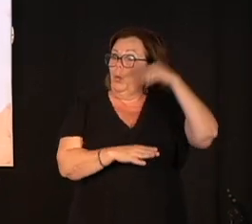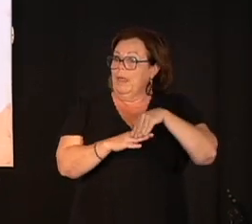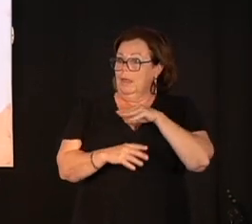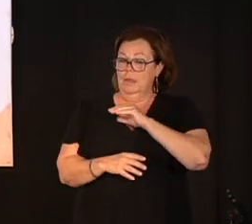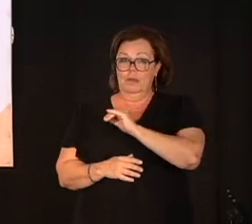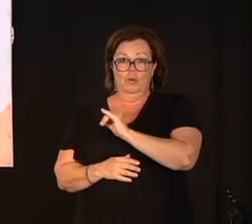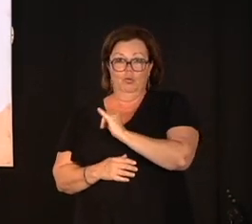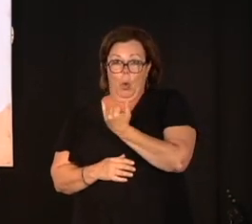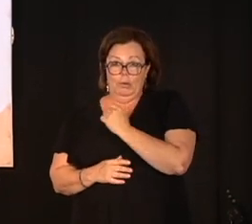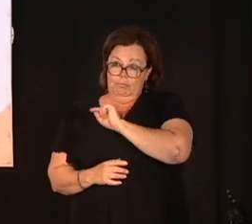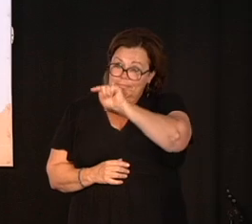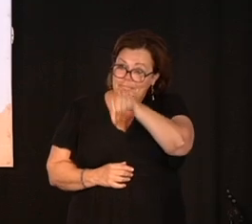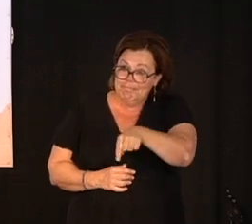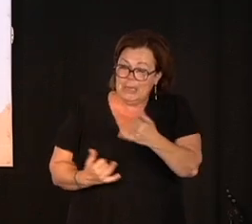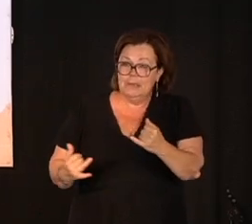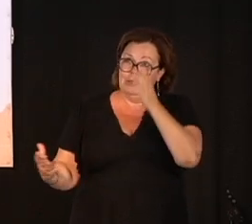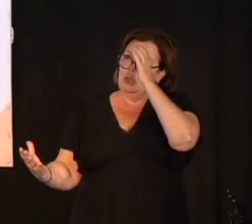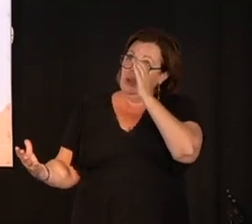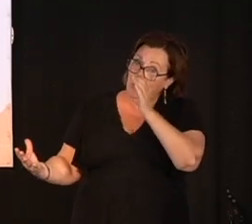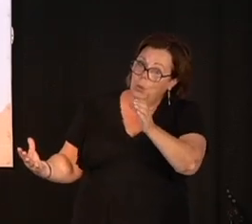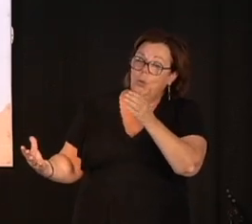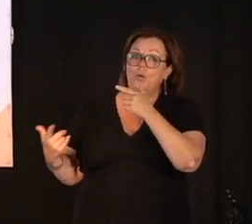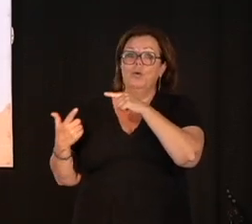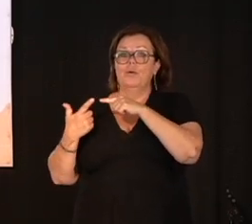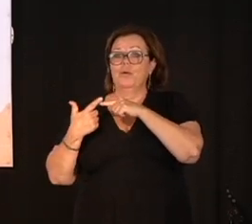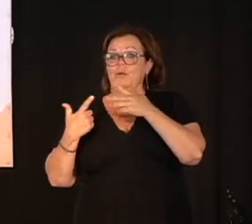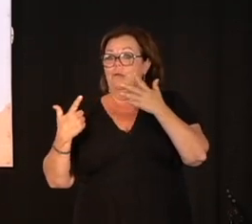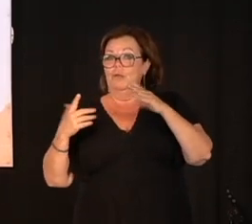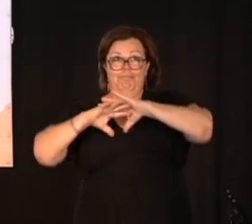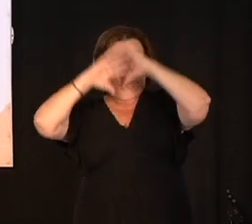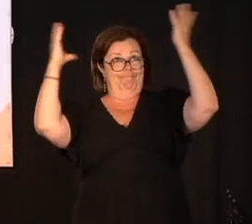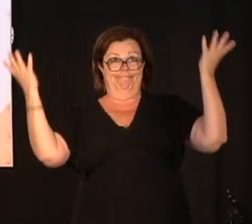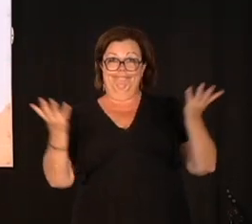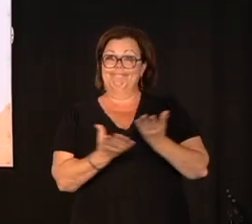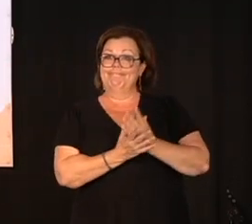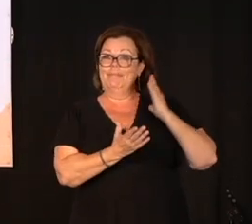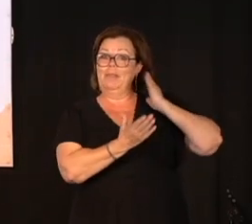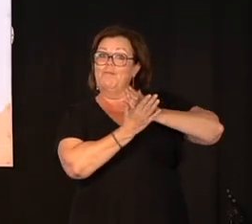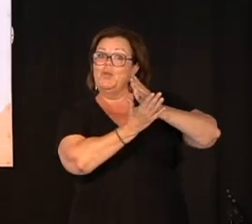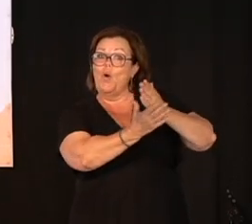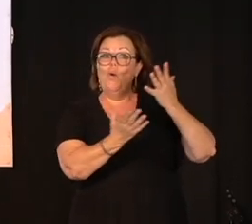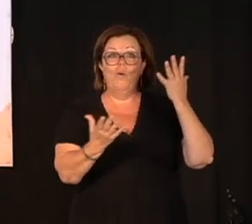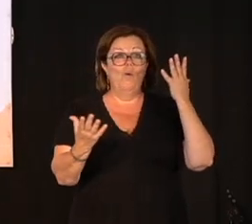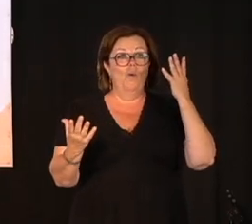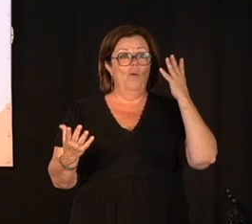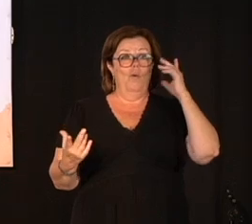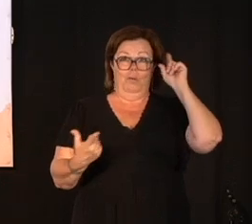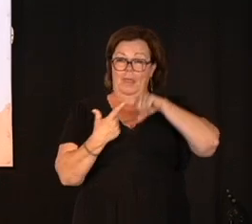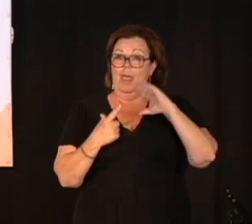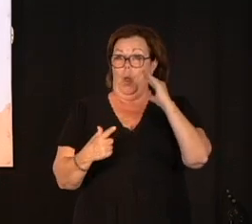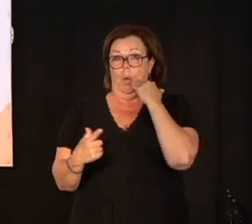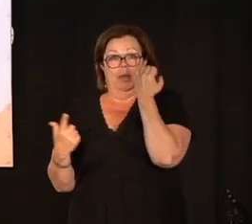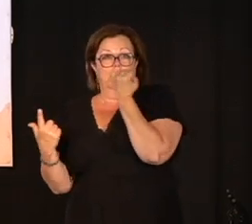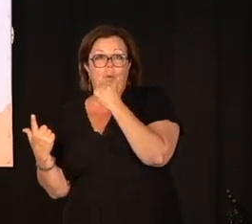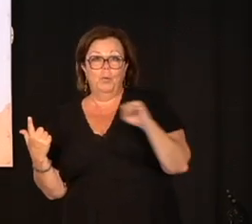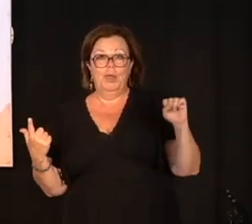jeudis, pour venir nous écouter, venir écouter l'ensemble des gens qui sont venus parler d'obéissance et de